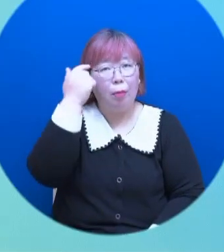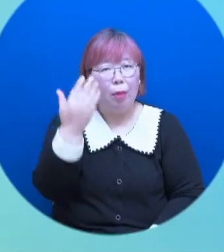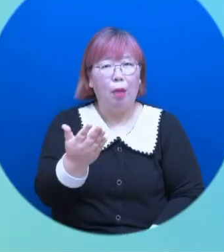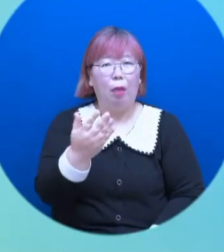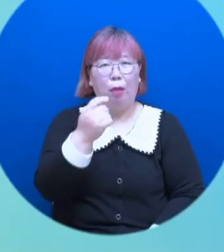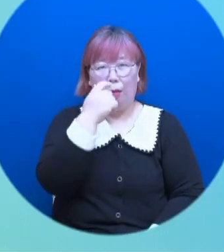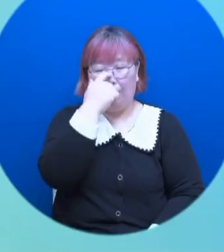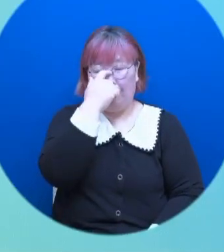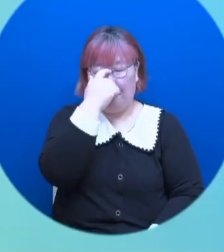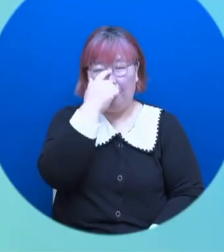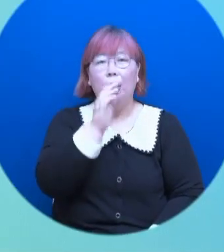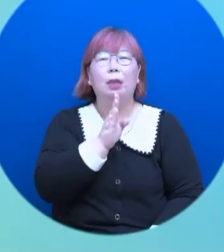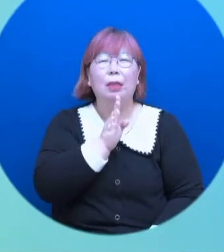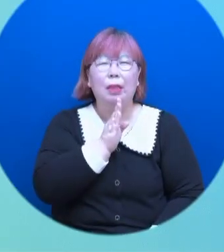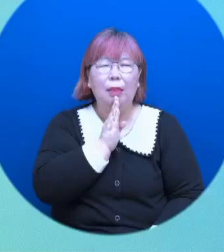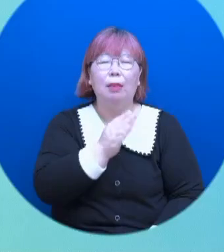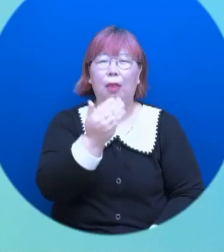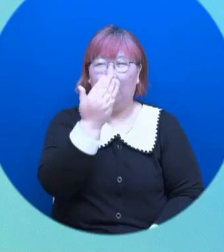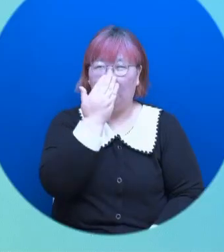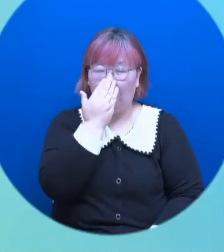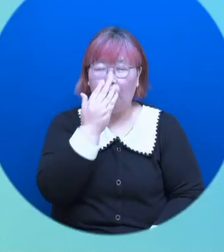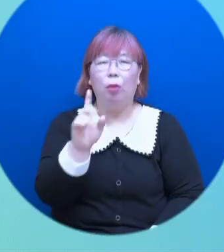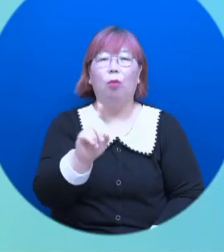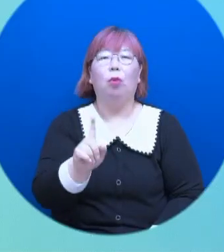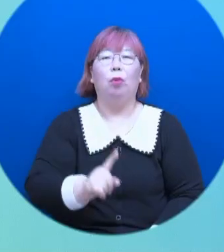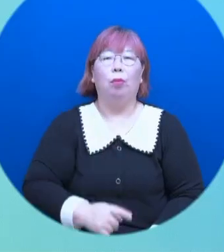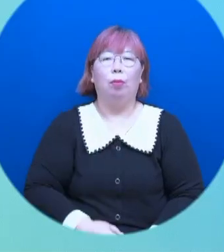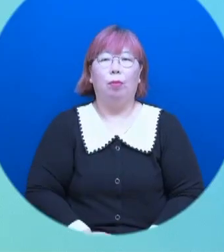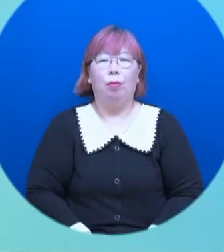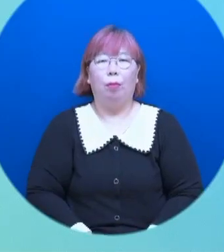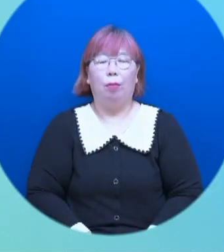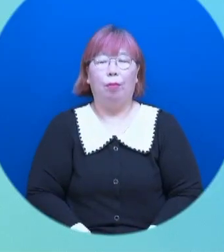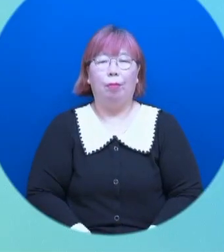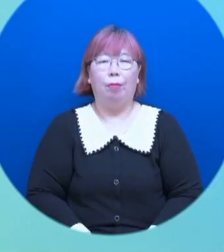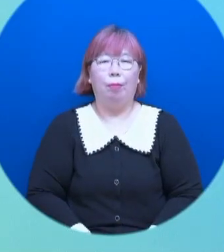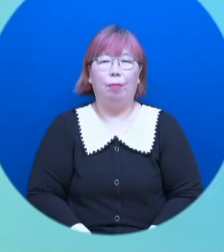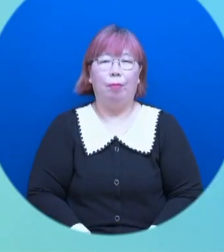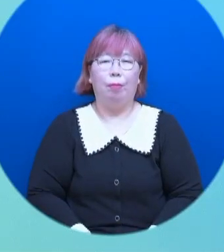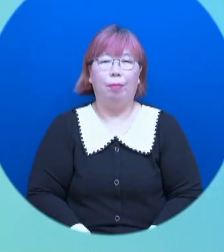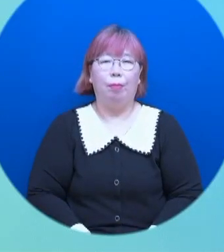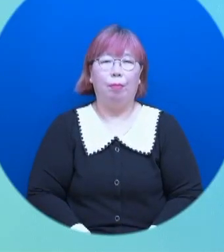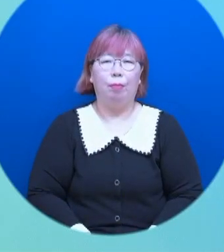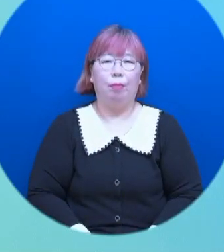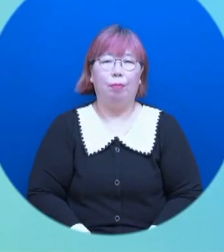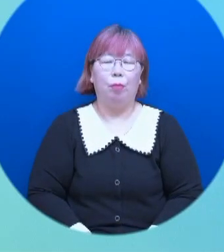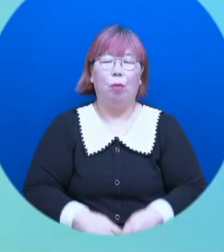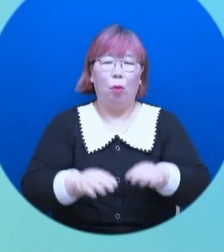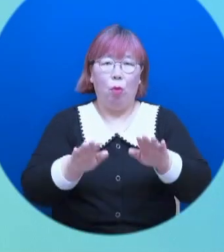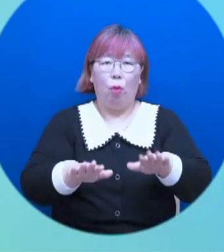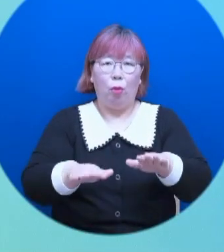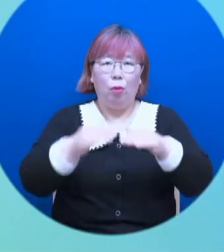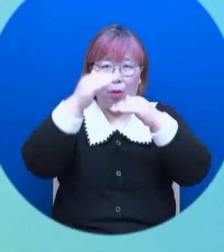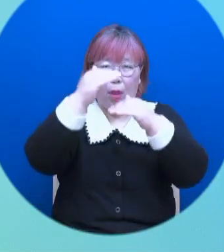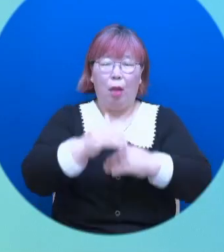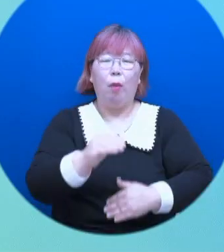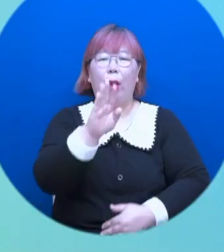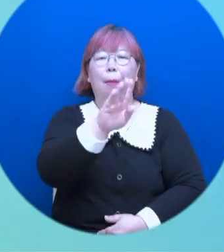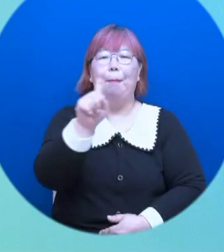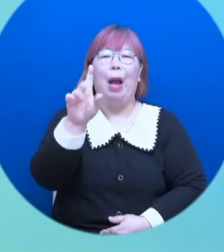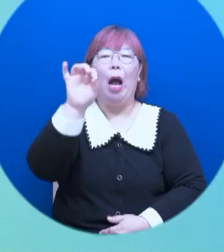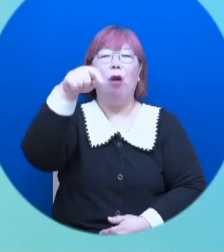참된 겸손은 뭘까요? 진짜 겸손은 무엇일까요? 그 겸손에 대해서 오늘 본문의 바울의